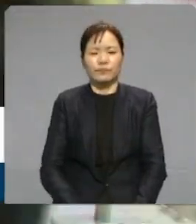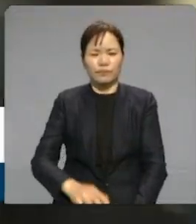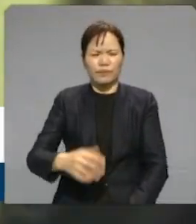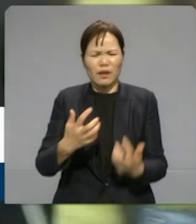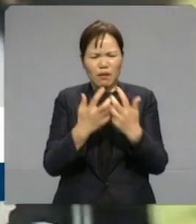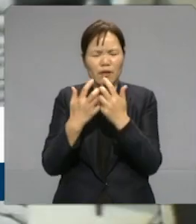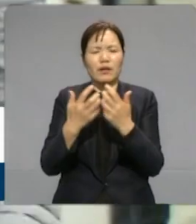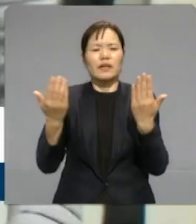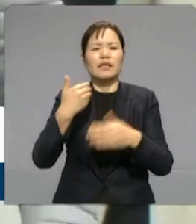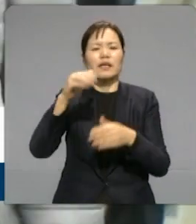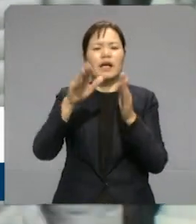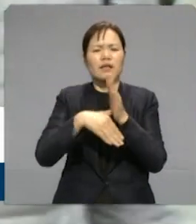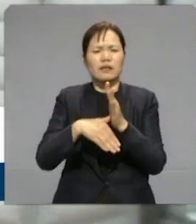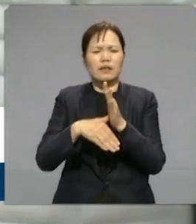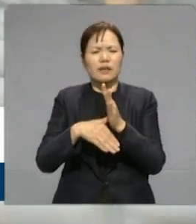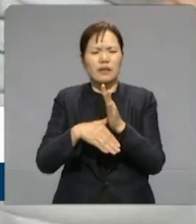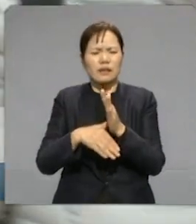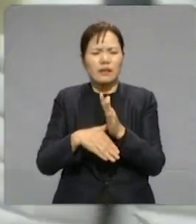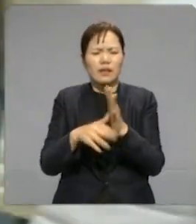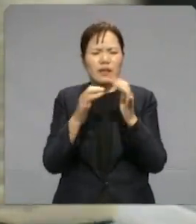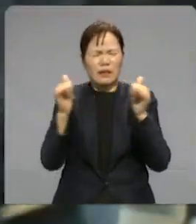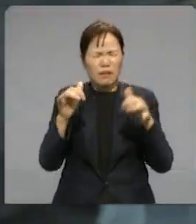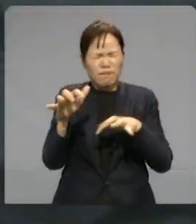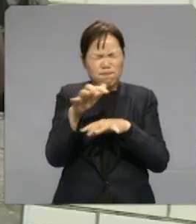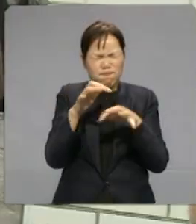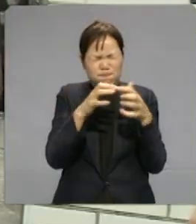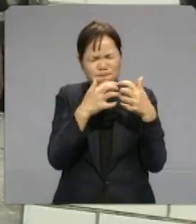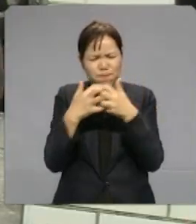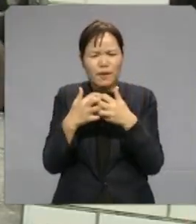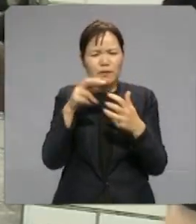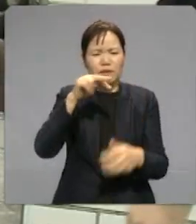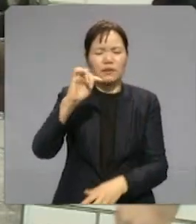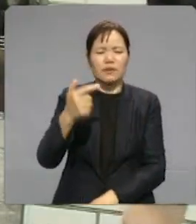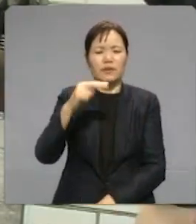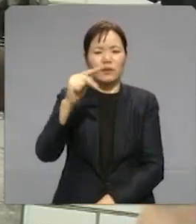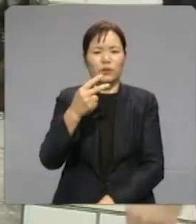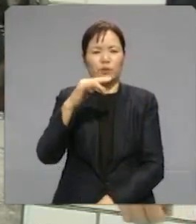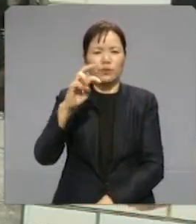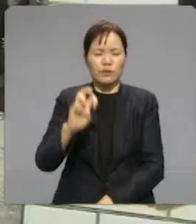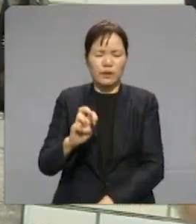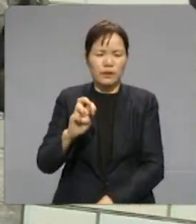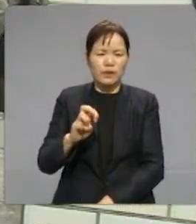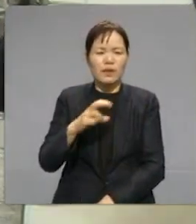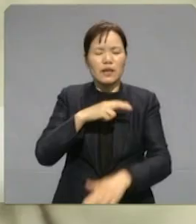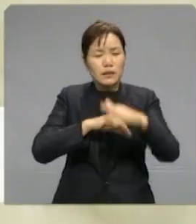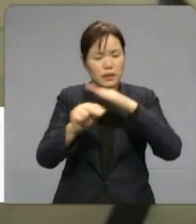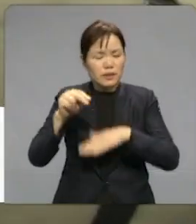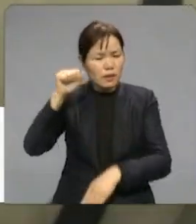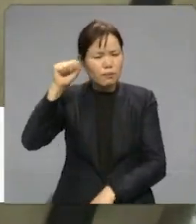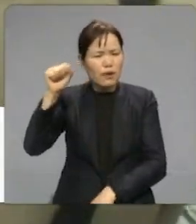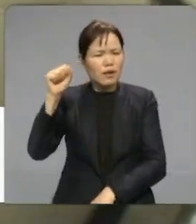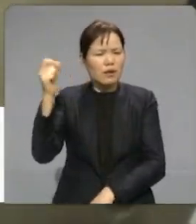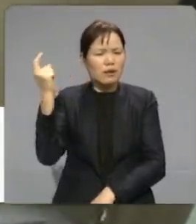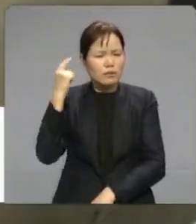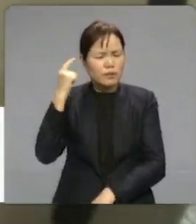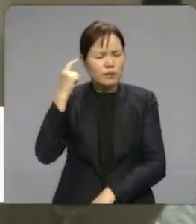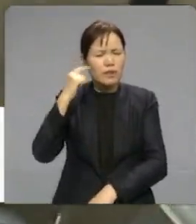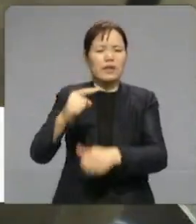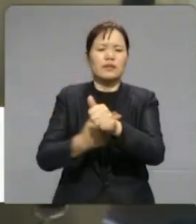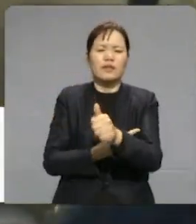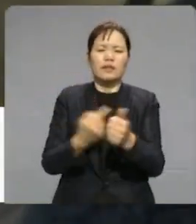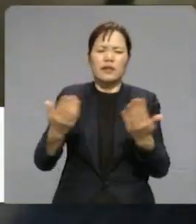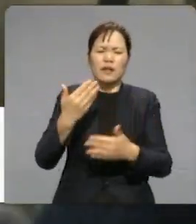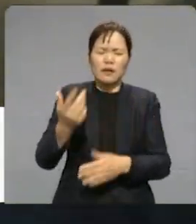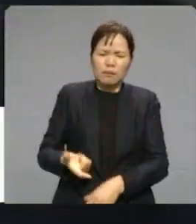혼잡한 출근길로 악명 높은 신도림역. 서울 지하철 노조의 파업 소식에 평소보다 출근길을 서두르는